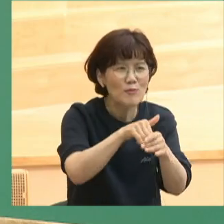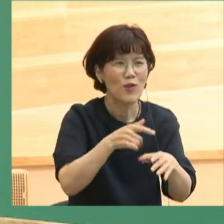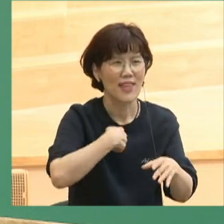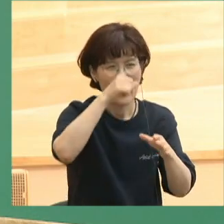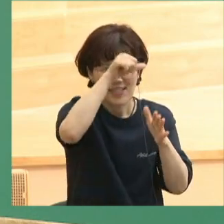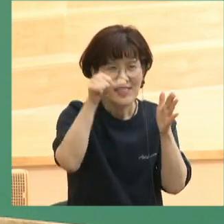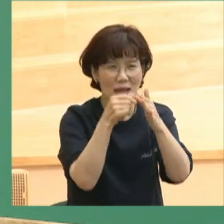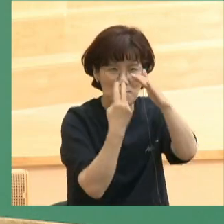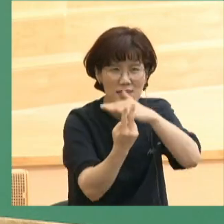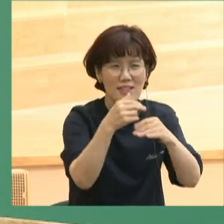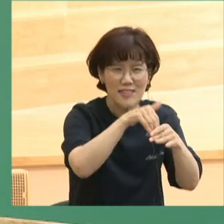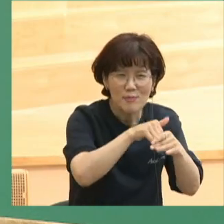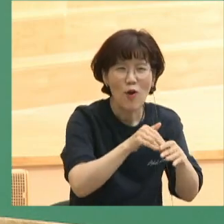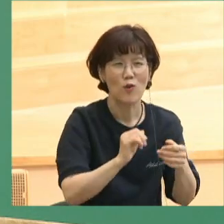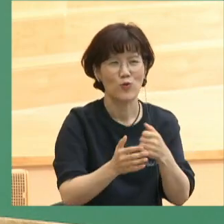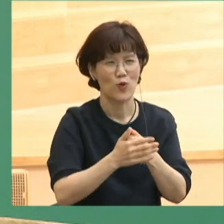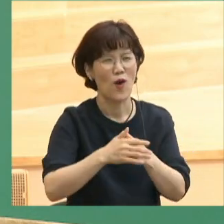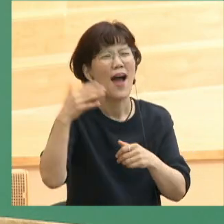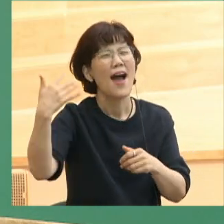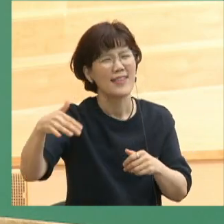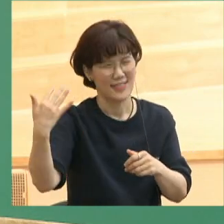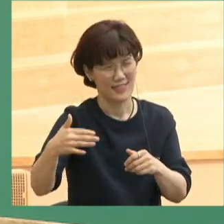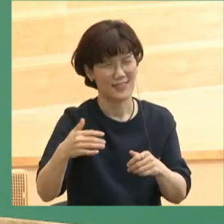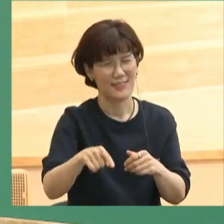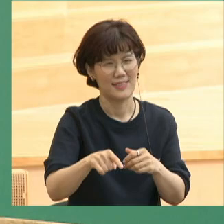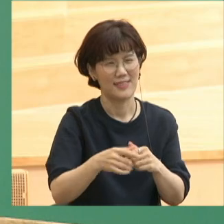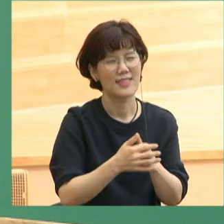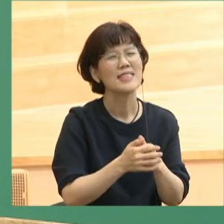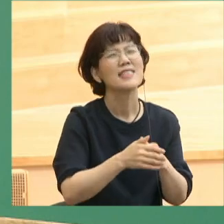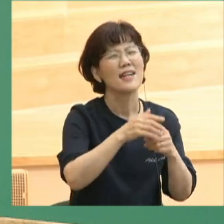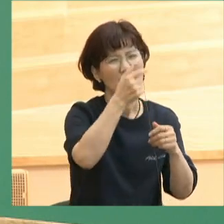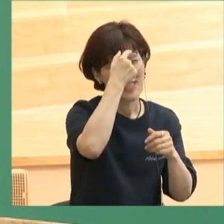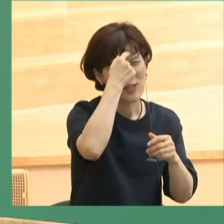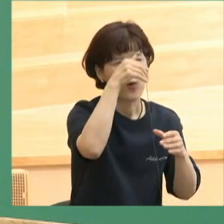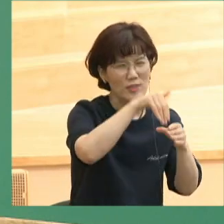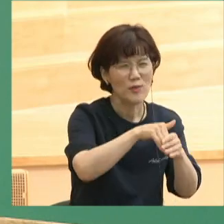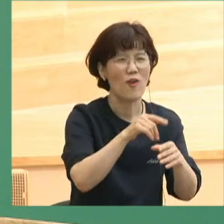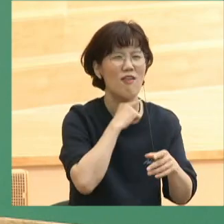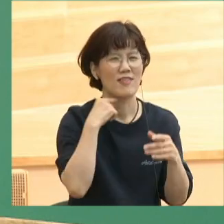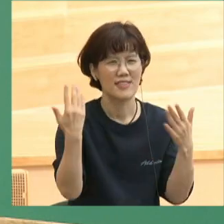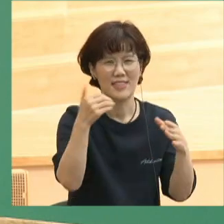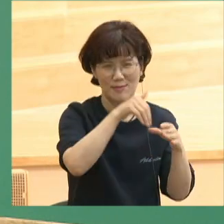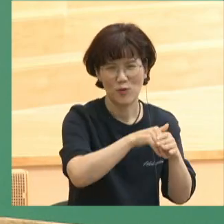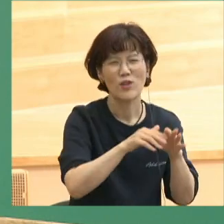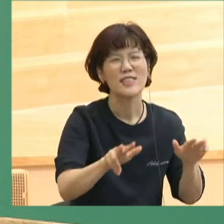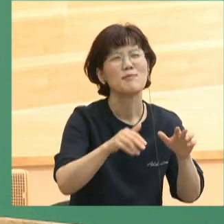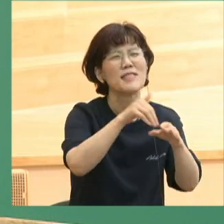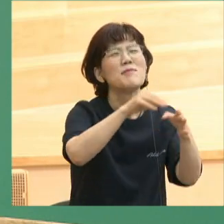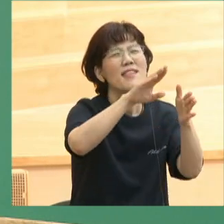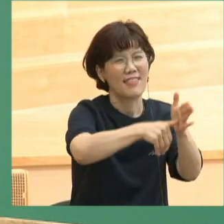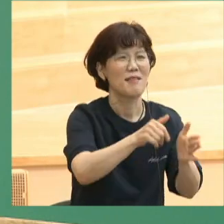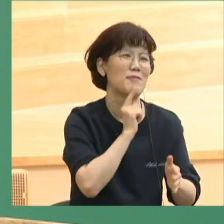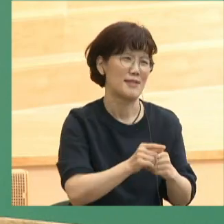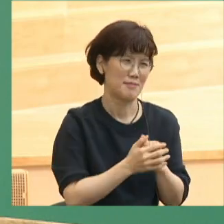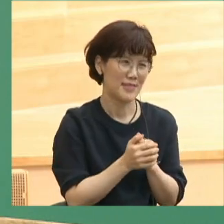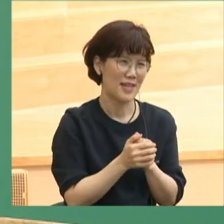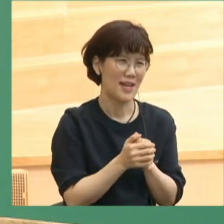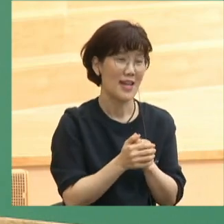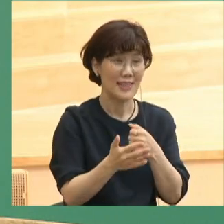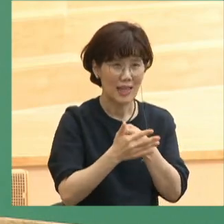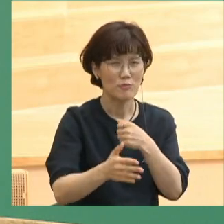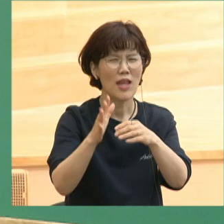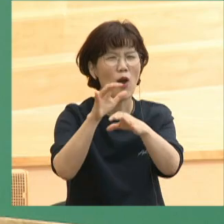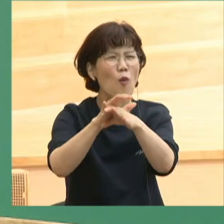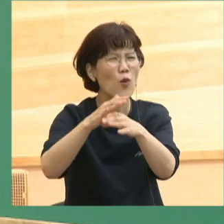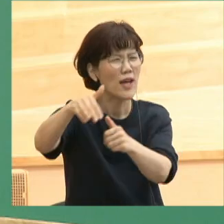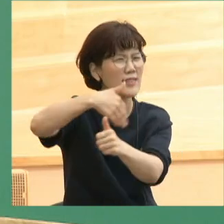인생의 어떤 비전을 심고, 아직은 심을 때인 거예요. 기도도 심고 헌신도 심고. 아멘이십니까? 그래서 코로나